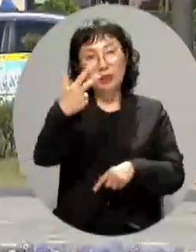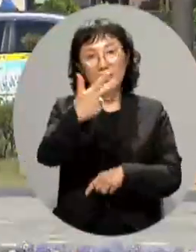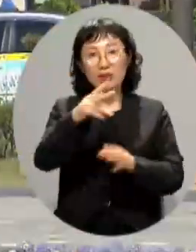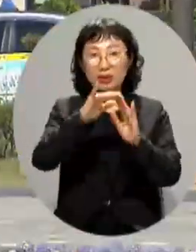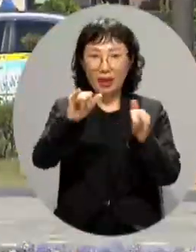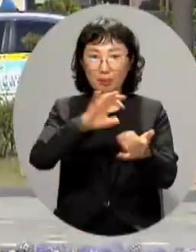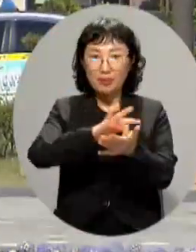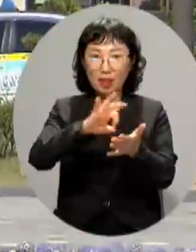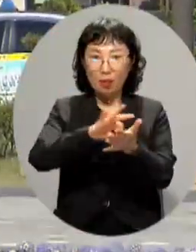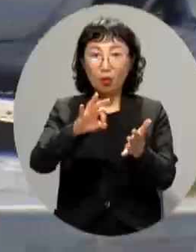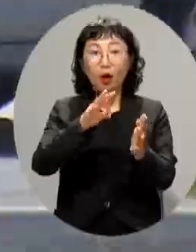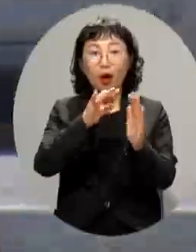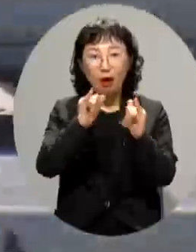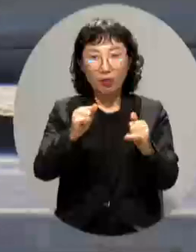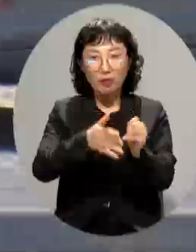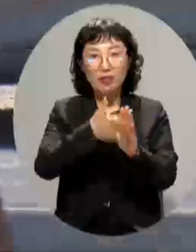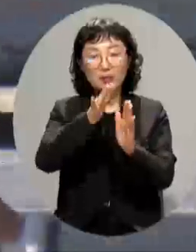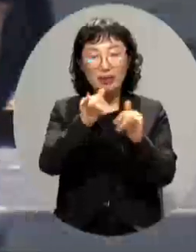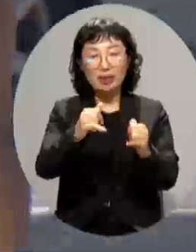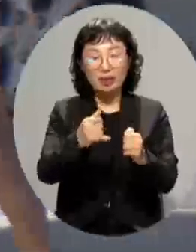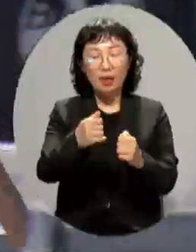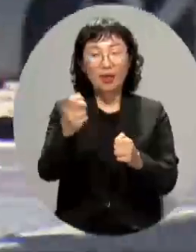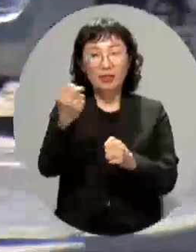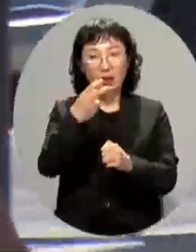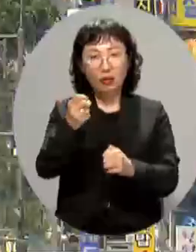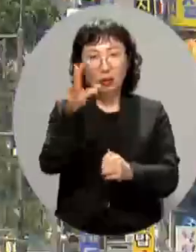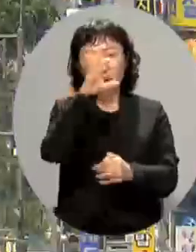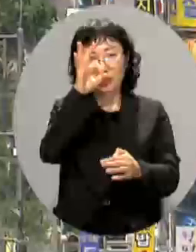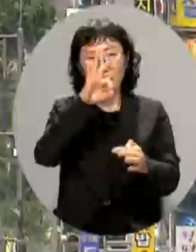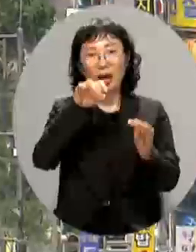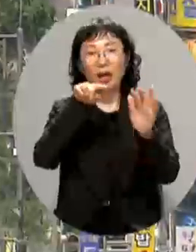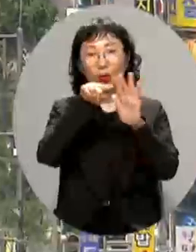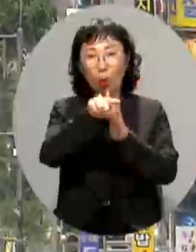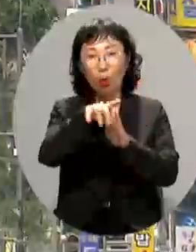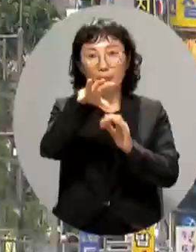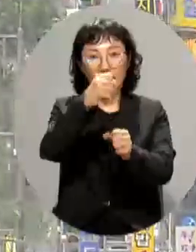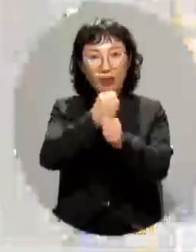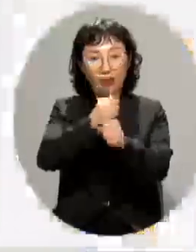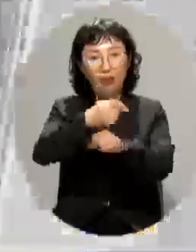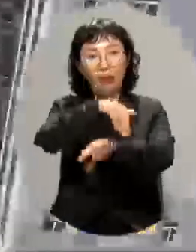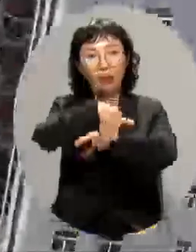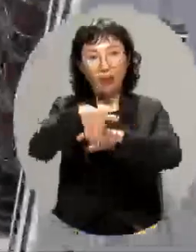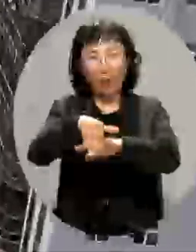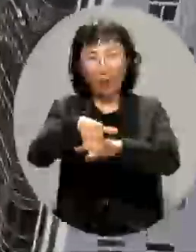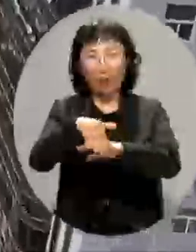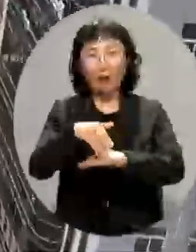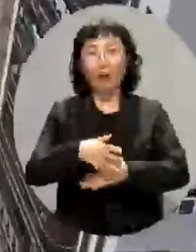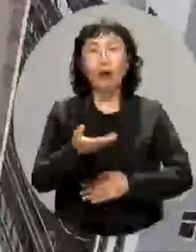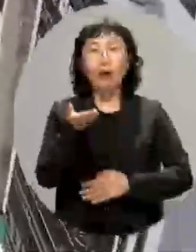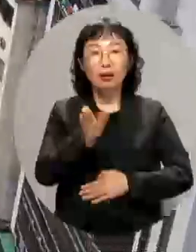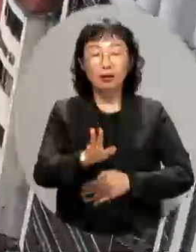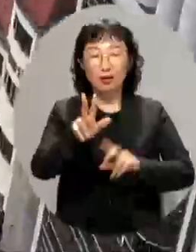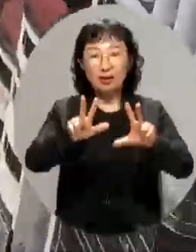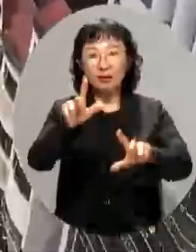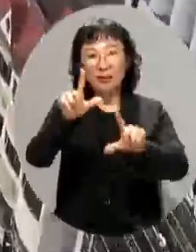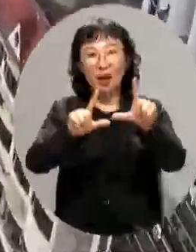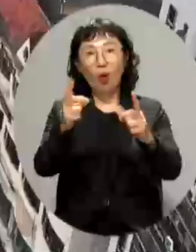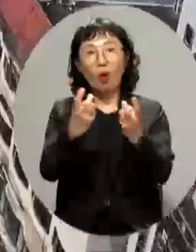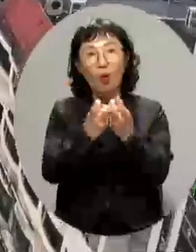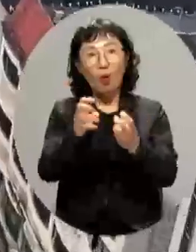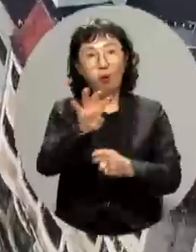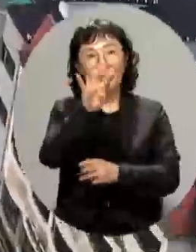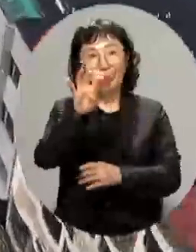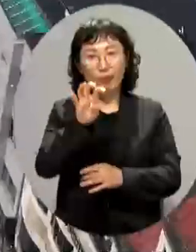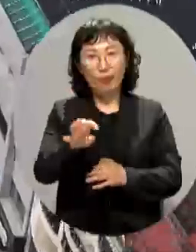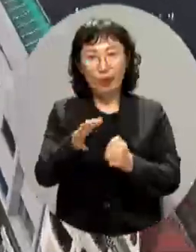이용객과 시민들이 즐겨 찾는 지역의 명소를 만들겠다는 계획이었습니다. 지금 상황은 어떨까?